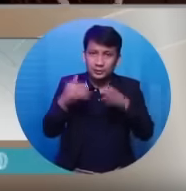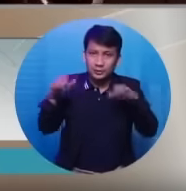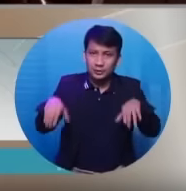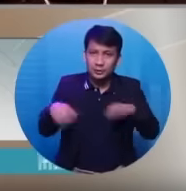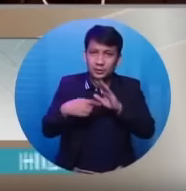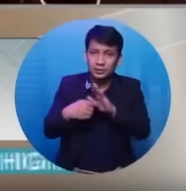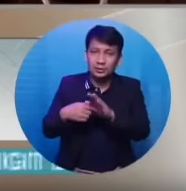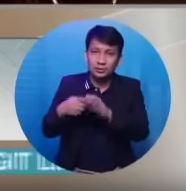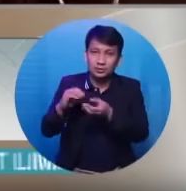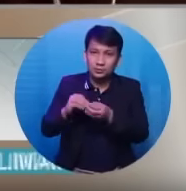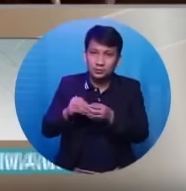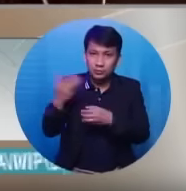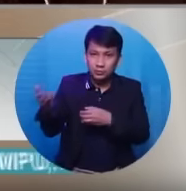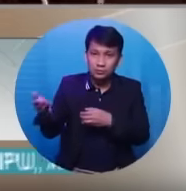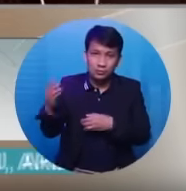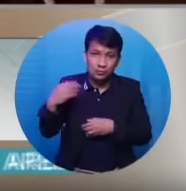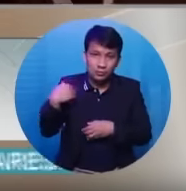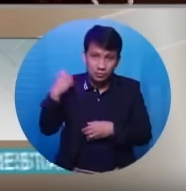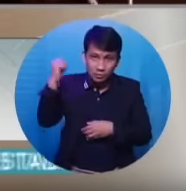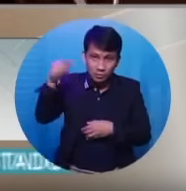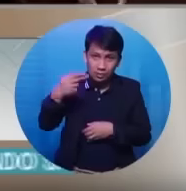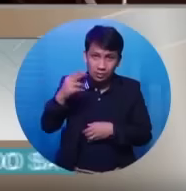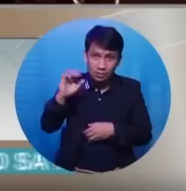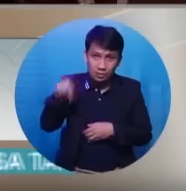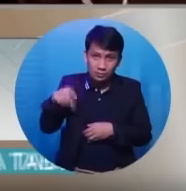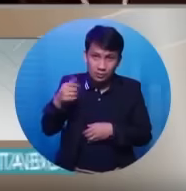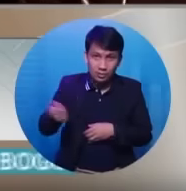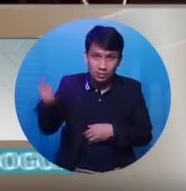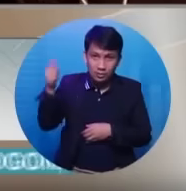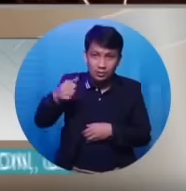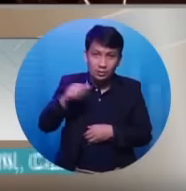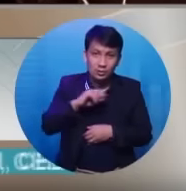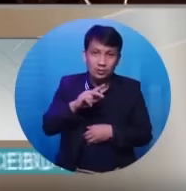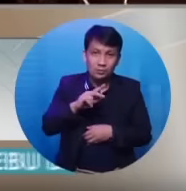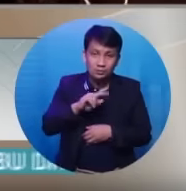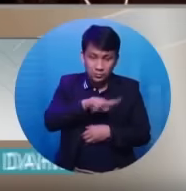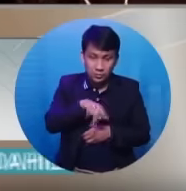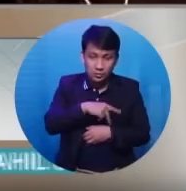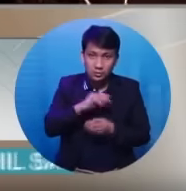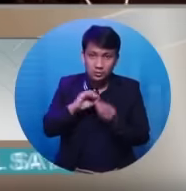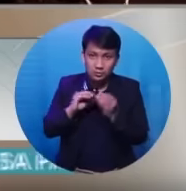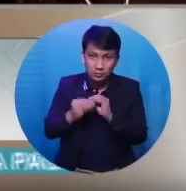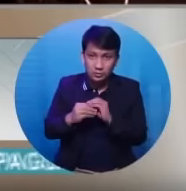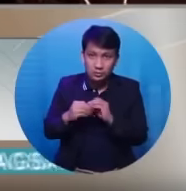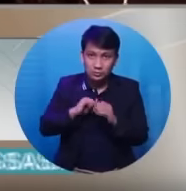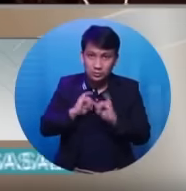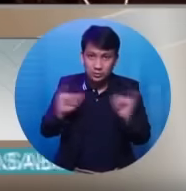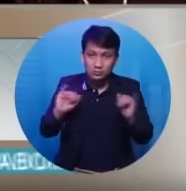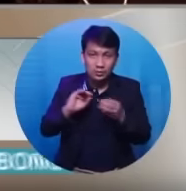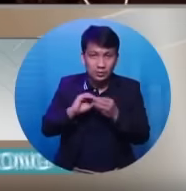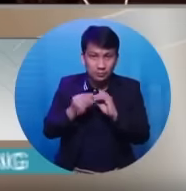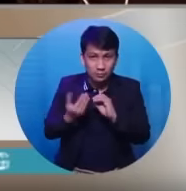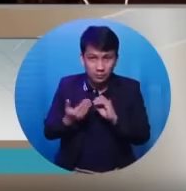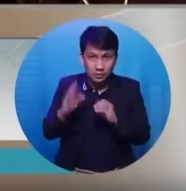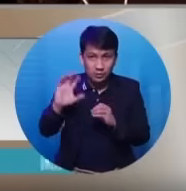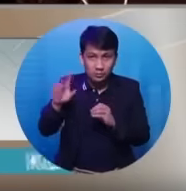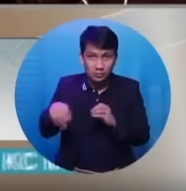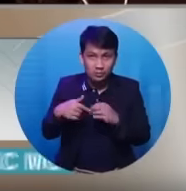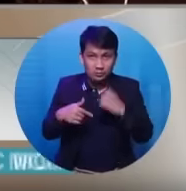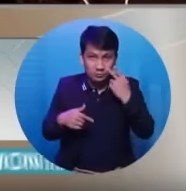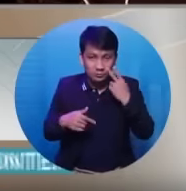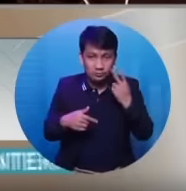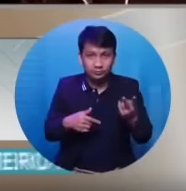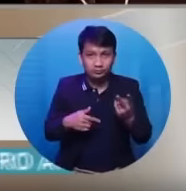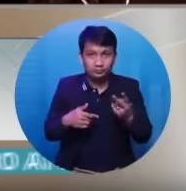presinto, ibibigay po namin yung hepe dyan, yung kanilang personal number, pati yung number po namin, in case kapag meron pong nakita